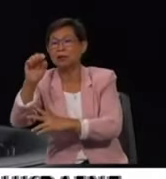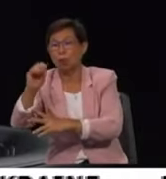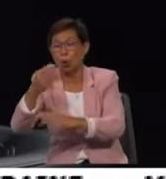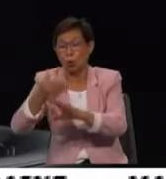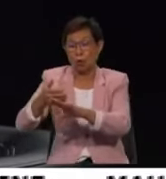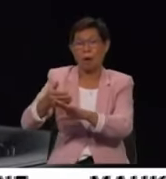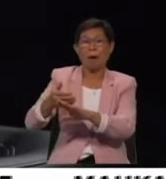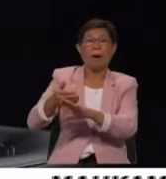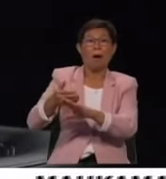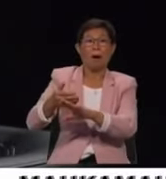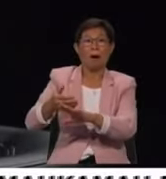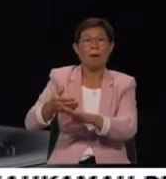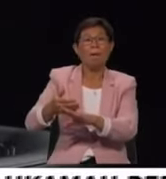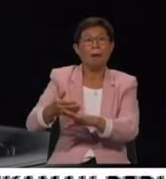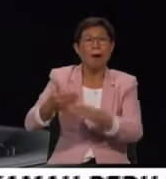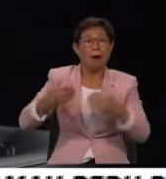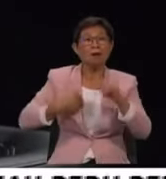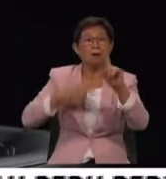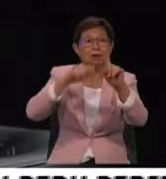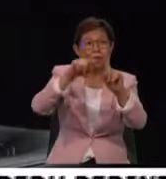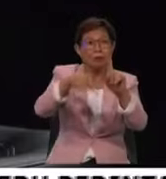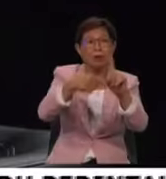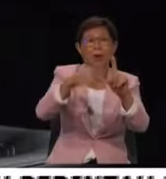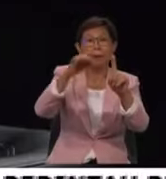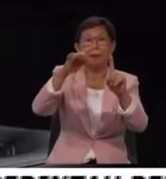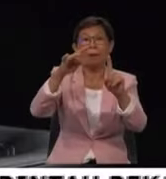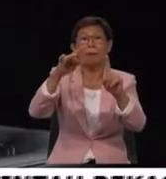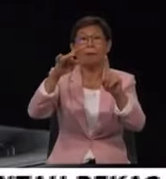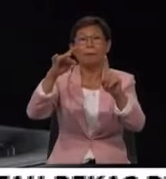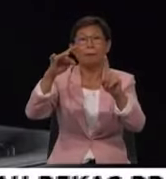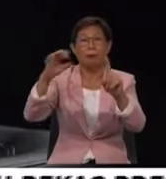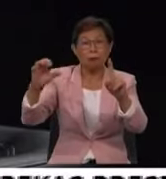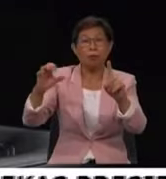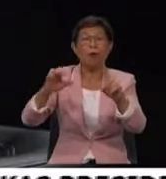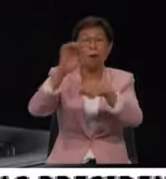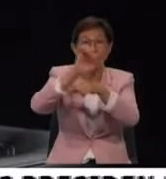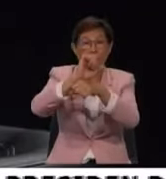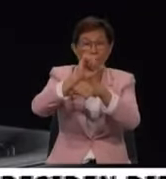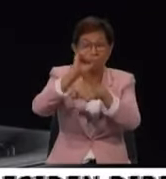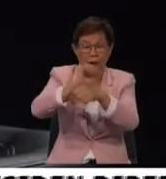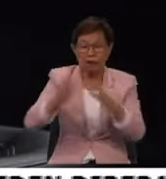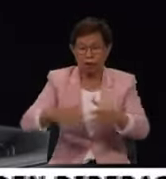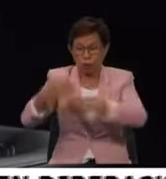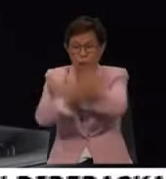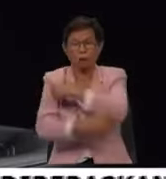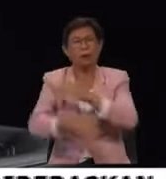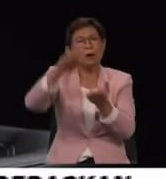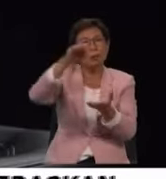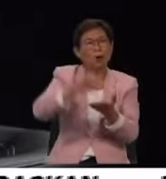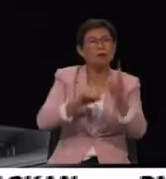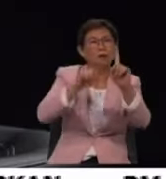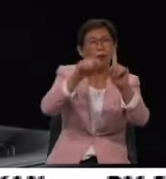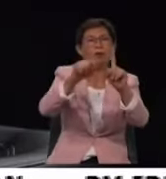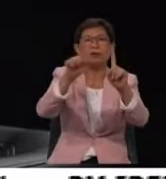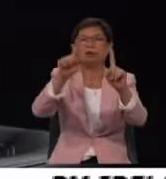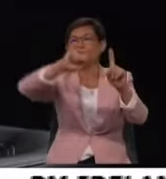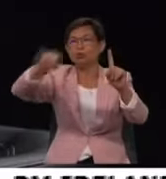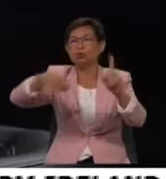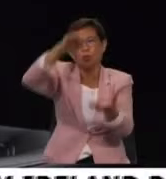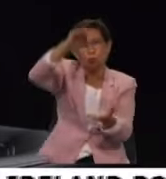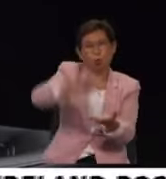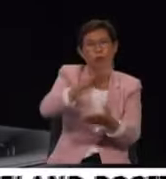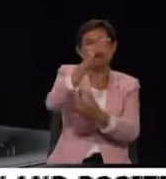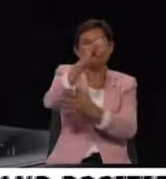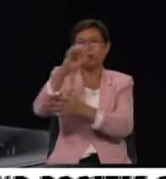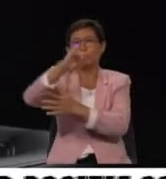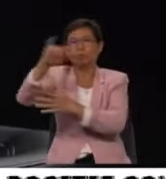1000 1.8 juta pekerja asing dan hari ini hanya kita tinggal dengan 1.1 juta maka kekurangan lebih kurang